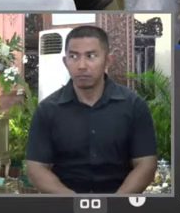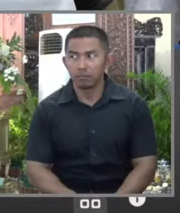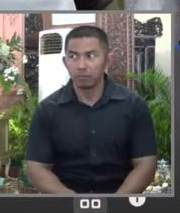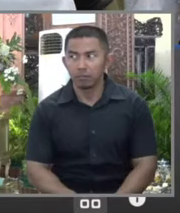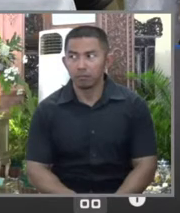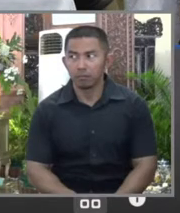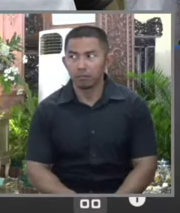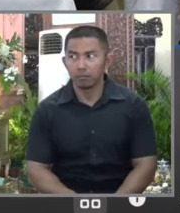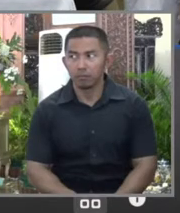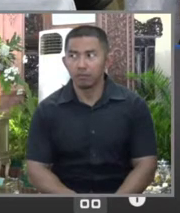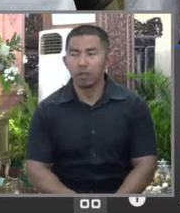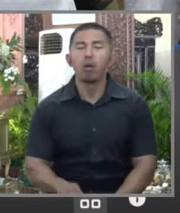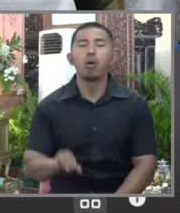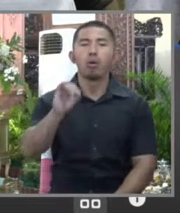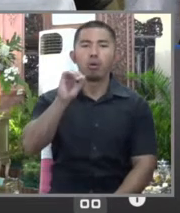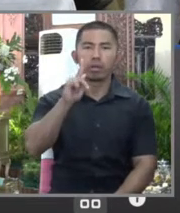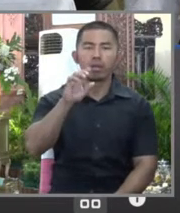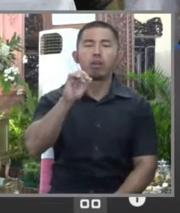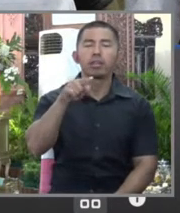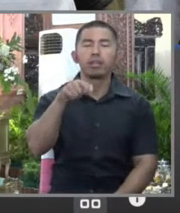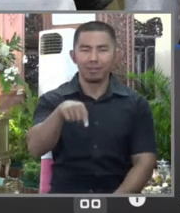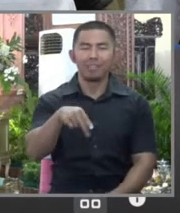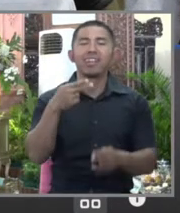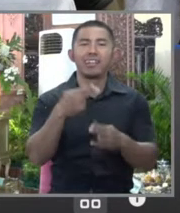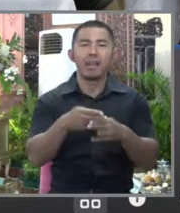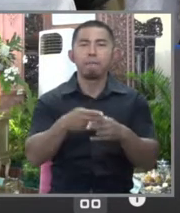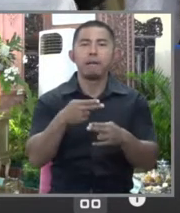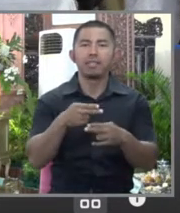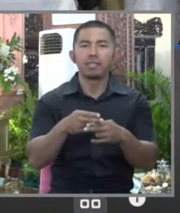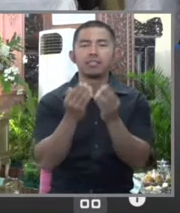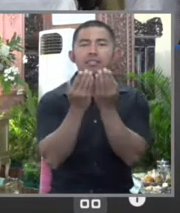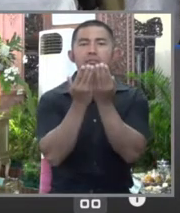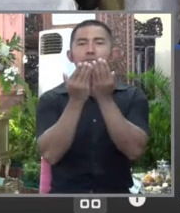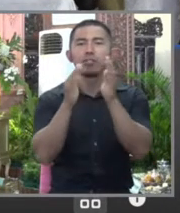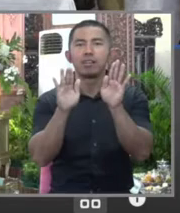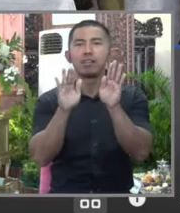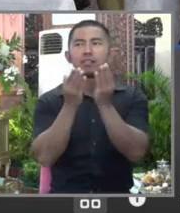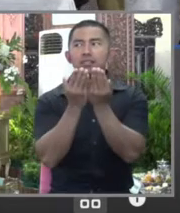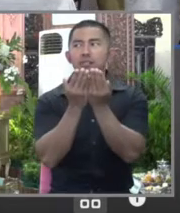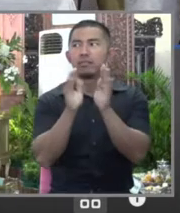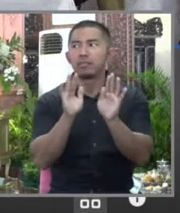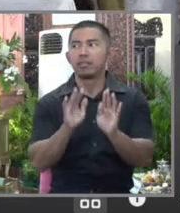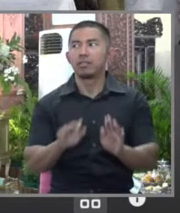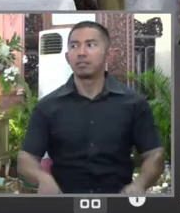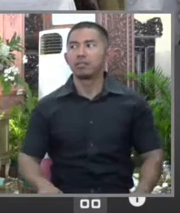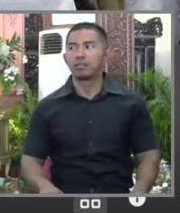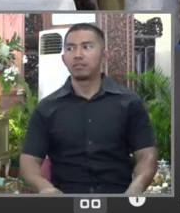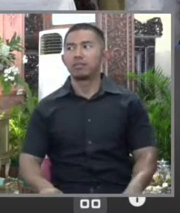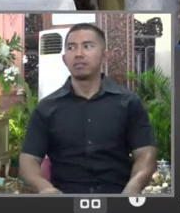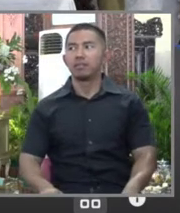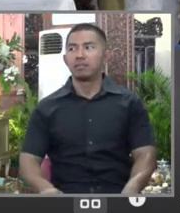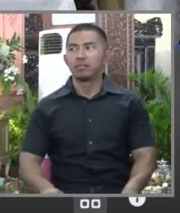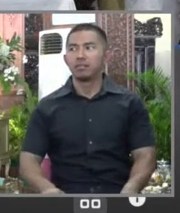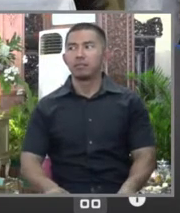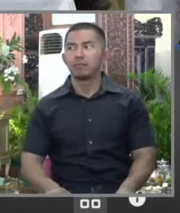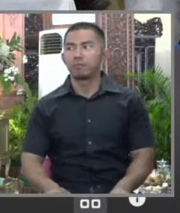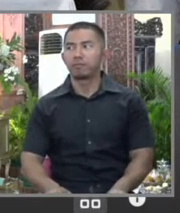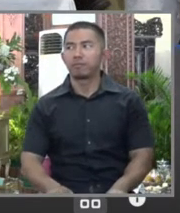baik. Oh, luar biasa. Ini namanya pantat dinding. Dindingnya dari